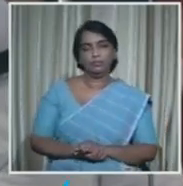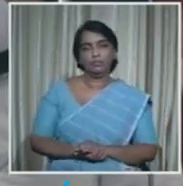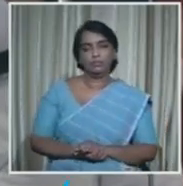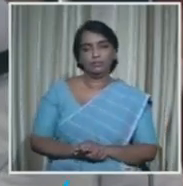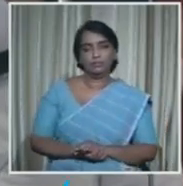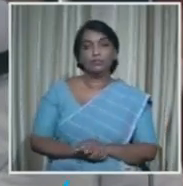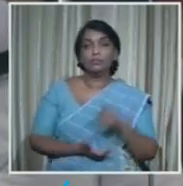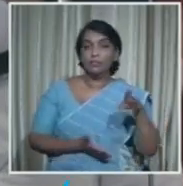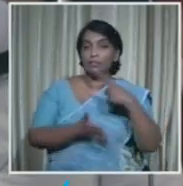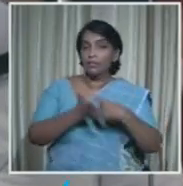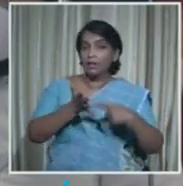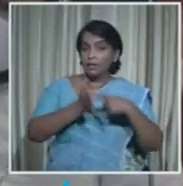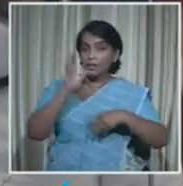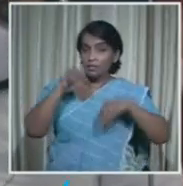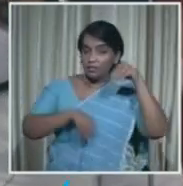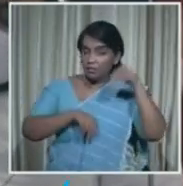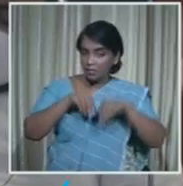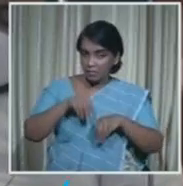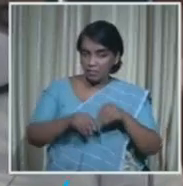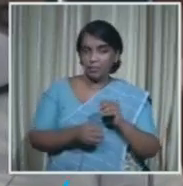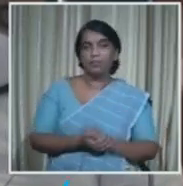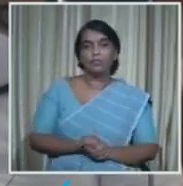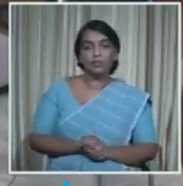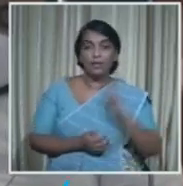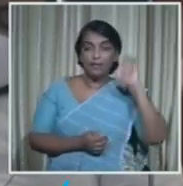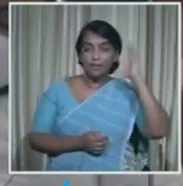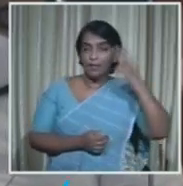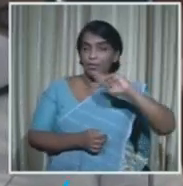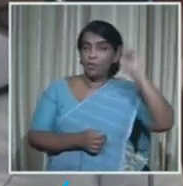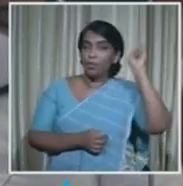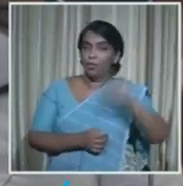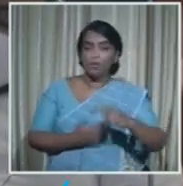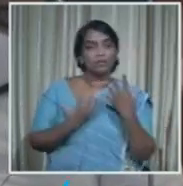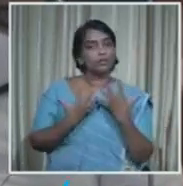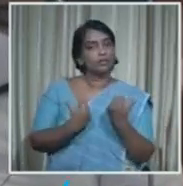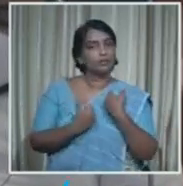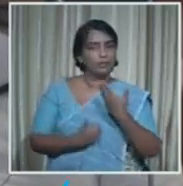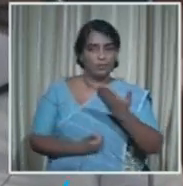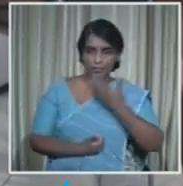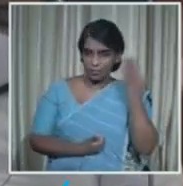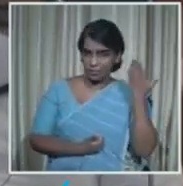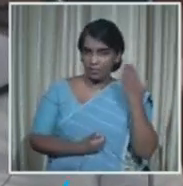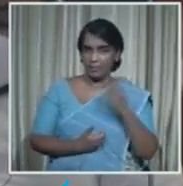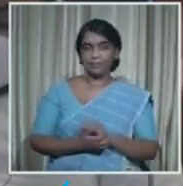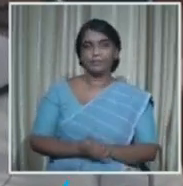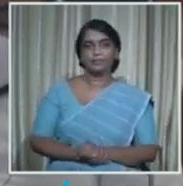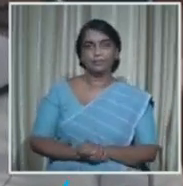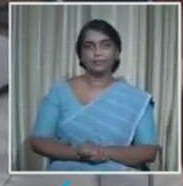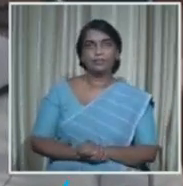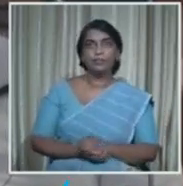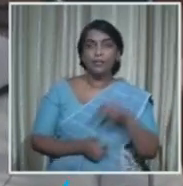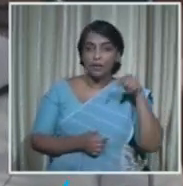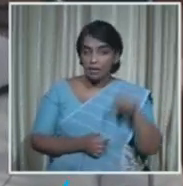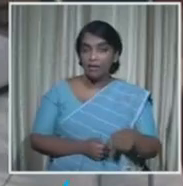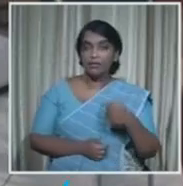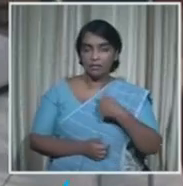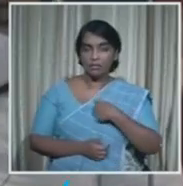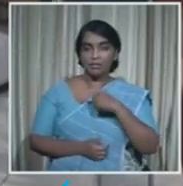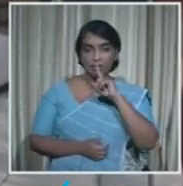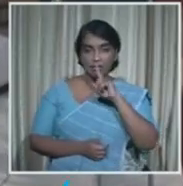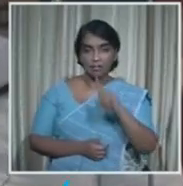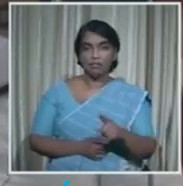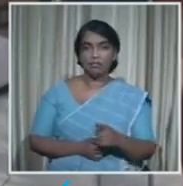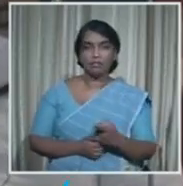මේ මැතිවරණයේ විශිෂ්ට ජයග්‍රහණයක් ලබා ගන්න හැකියාව ලැබුණා. අද මම කතා කරන්නේ